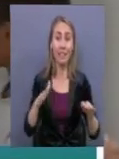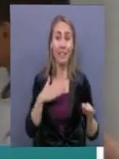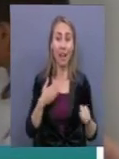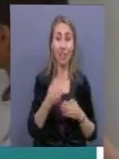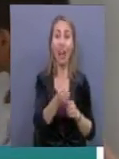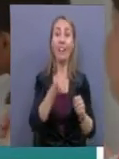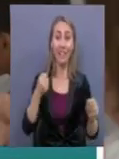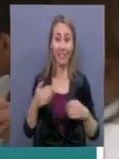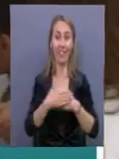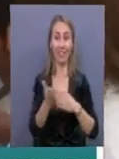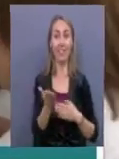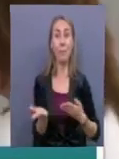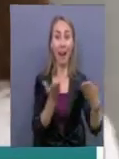отыр.